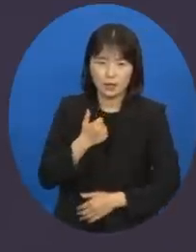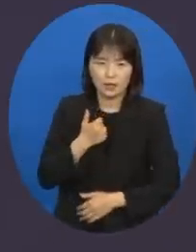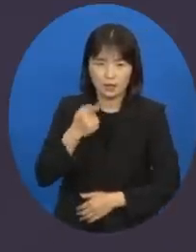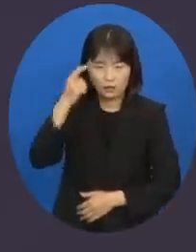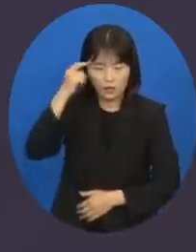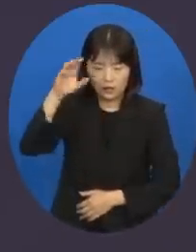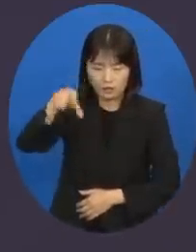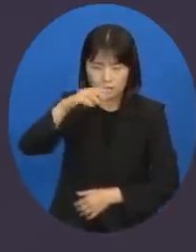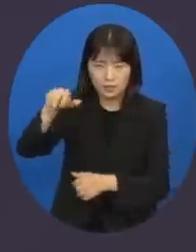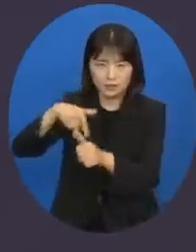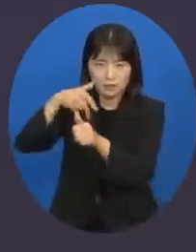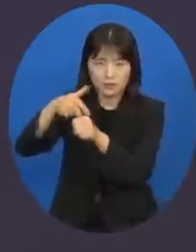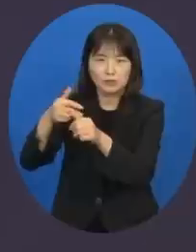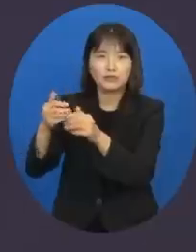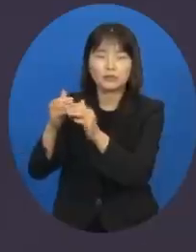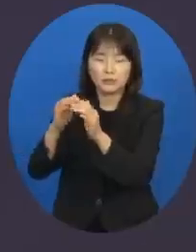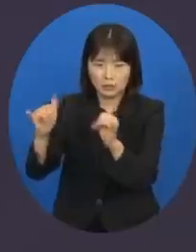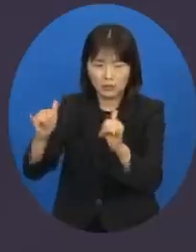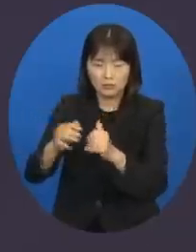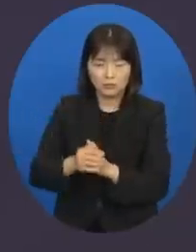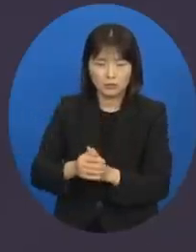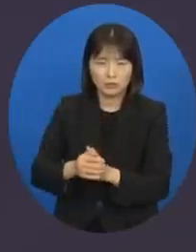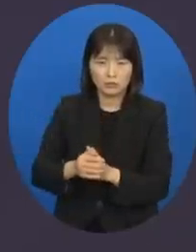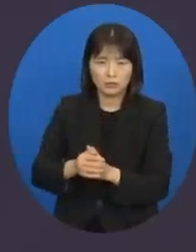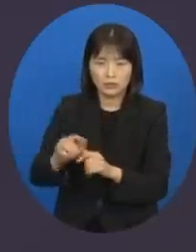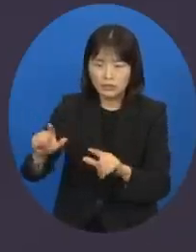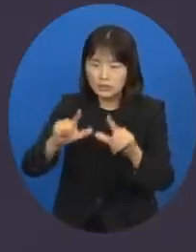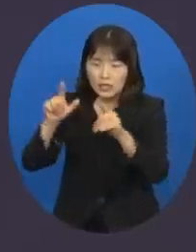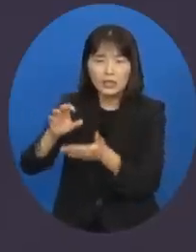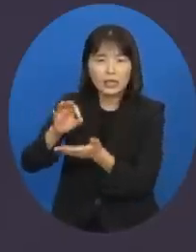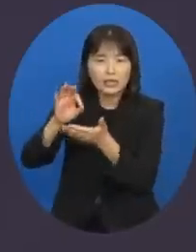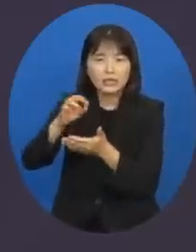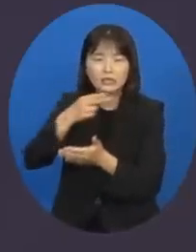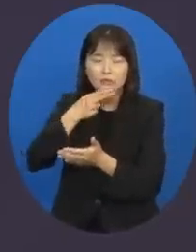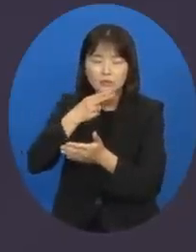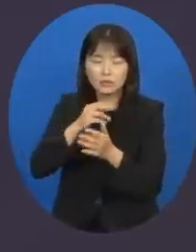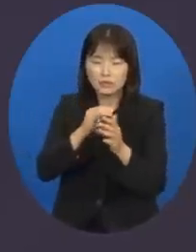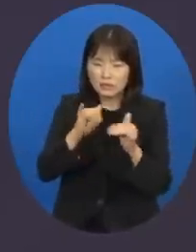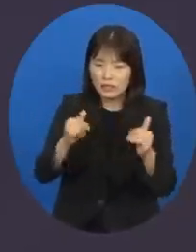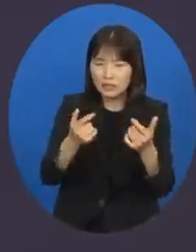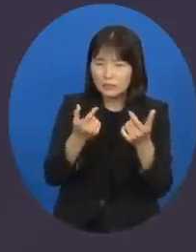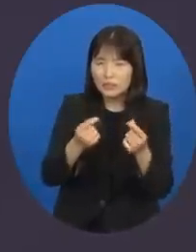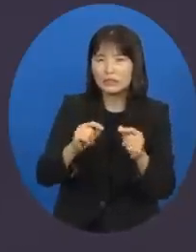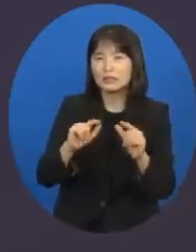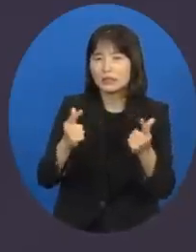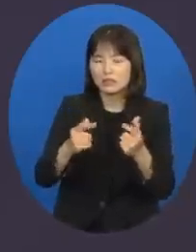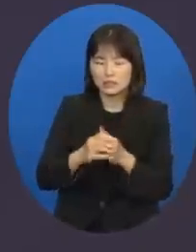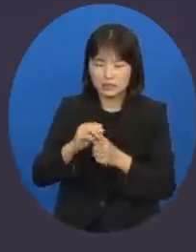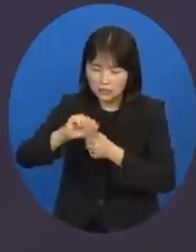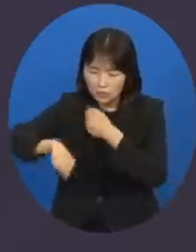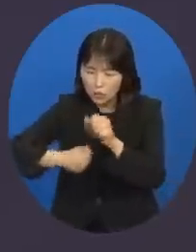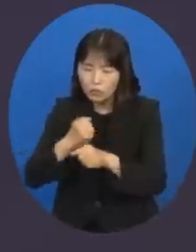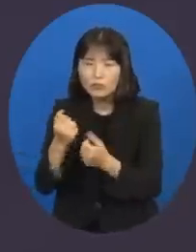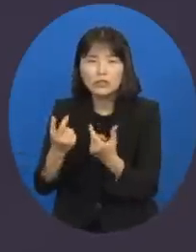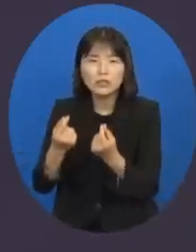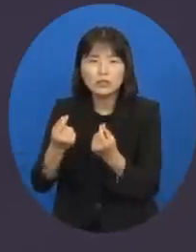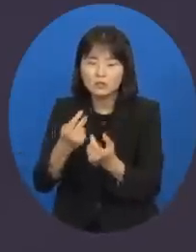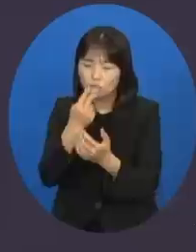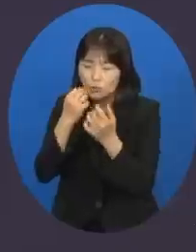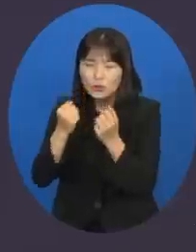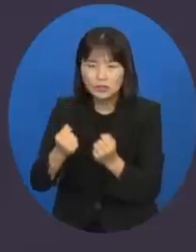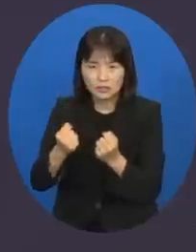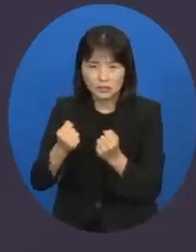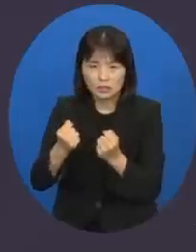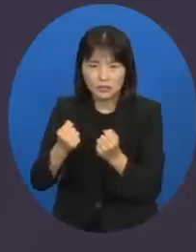죽는다는 사실은 이들은 살만한 가치가 없는 인간만도 못한 짐승과 같은 존재다라고